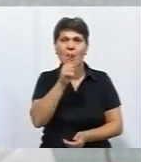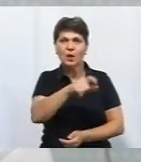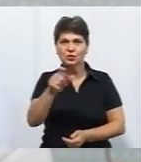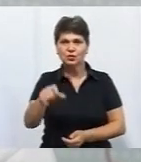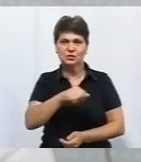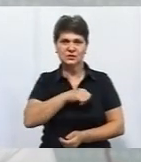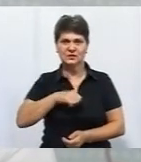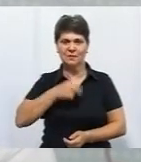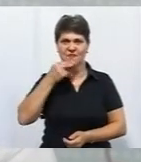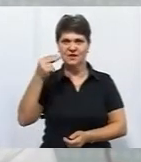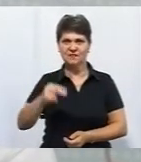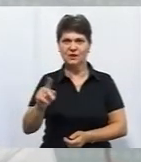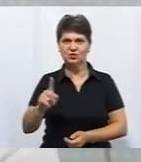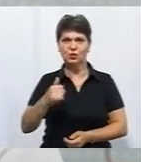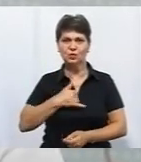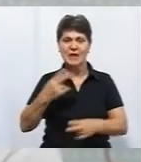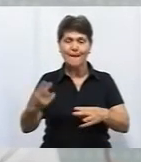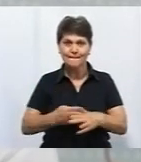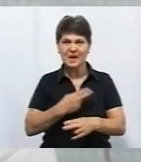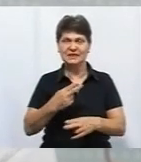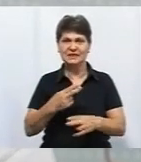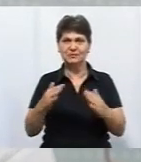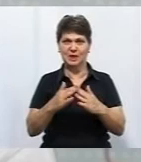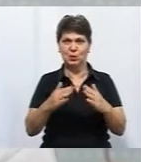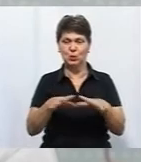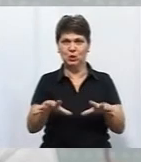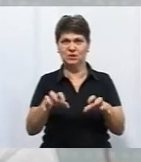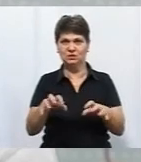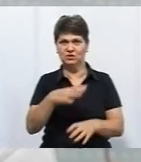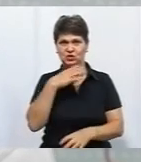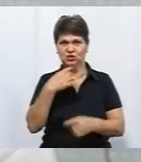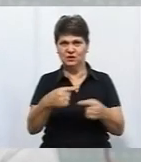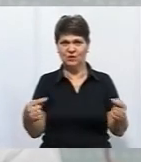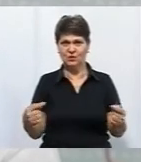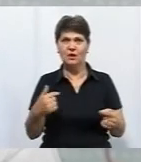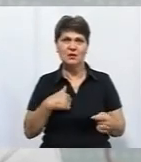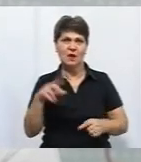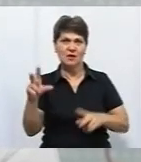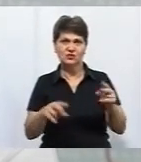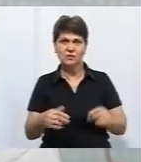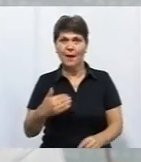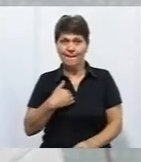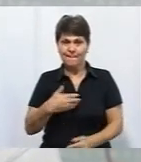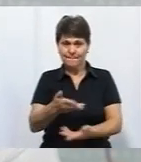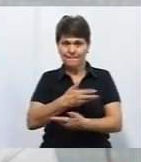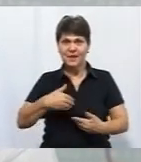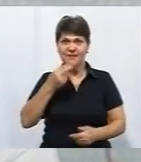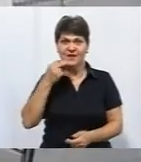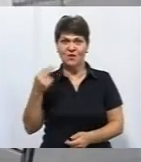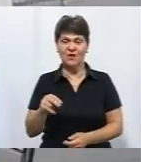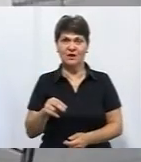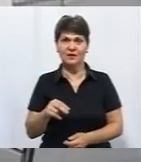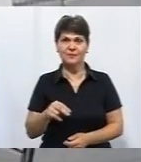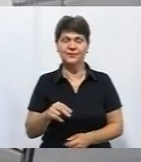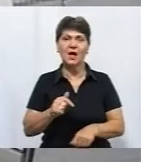так багато дворових животних. Я вважаю, що це ми винуваті в цьому.